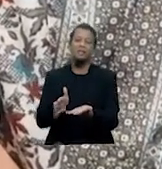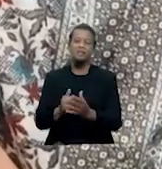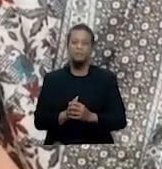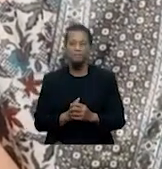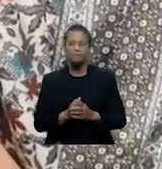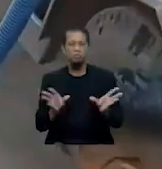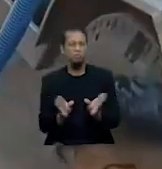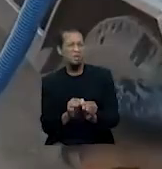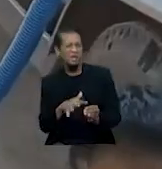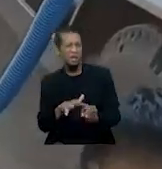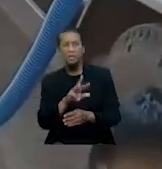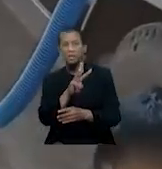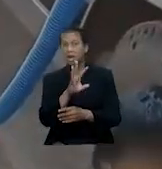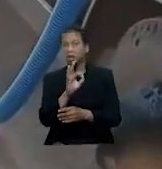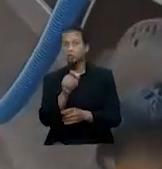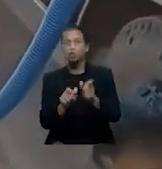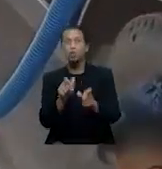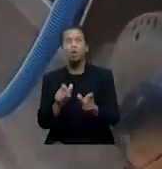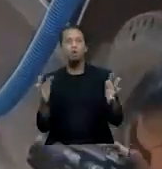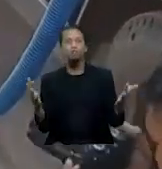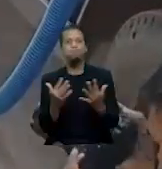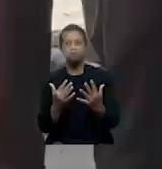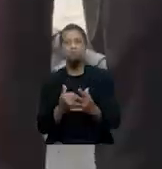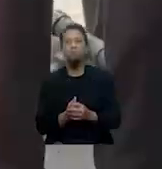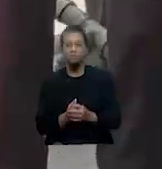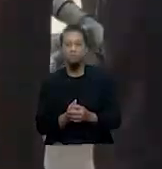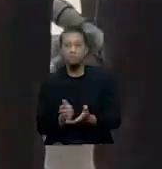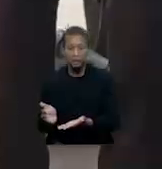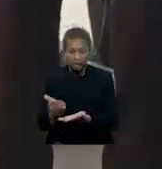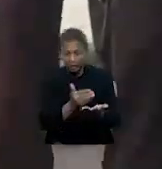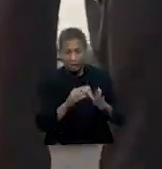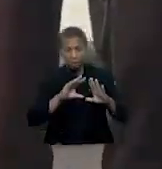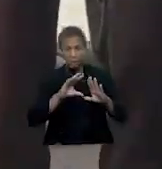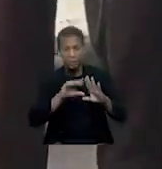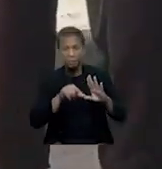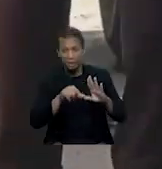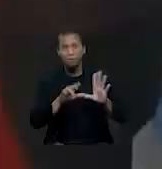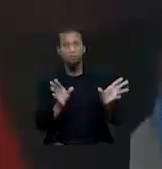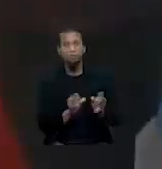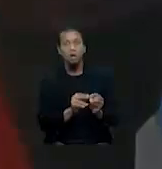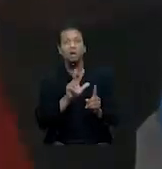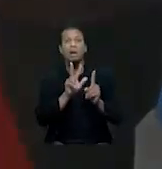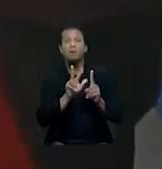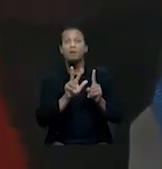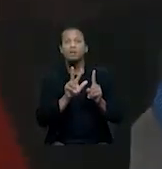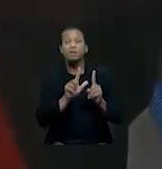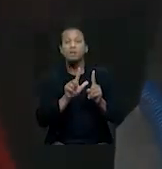300 orang. Data BPBD Pasuruan, terdapat 17 desa di 6 kecamatan dilanda